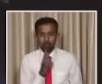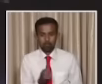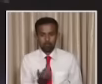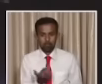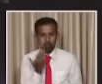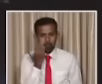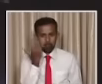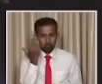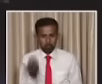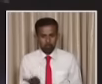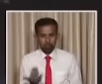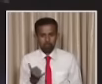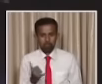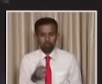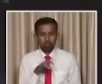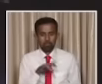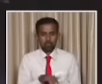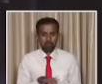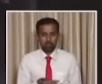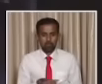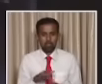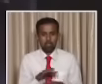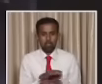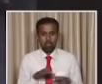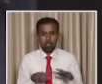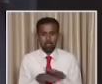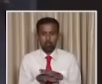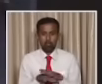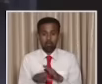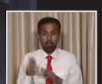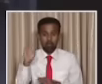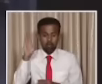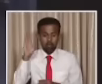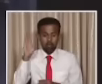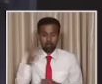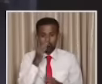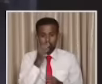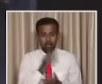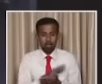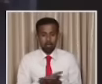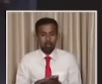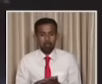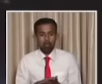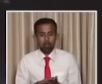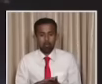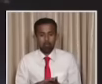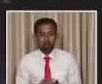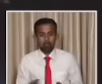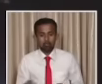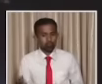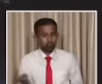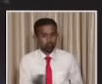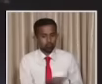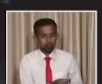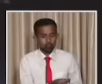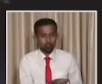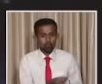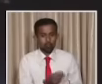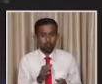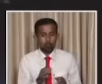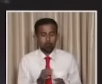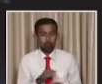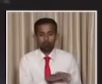පේනවා ජන සමහර තැන්වල දැන් ඇඹිලි පිටිය ඉඳලා ඉවර වෙලා හම්බන්තොට දිස්ත්‍රික්කයේ ආසන්නයට යනකම් ඒ කියන්නේ බරව කුඹුරට